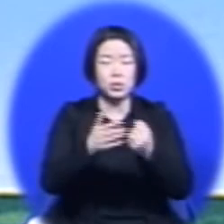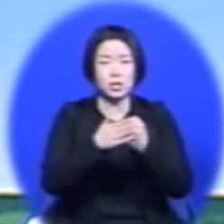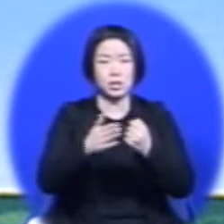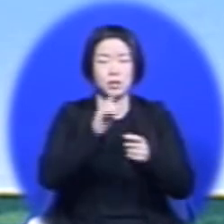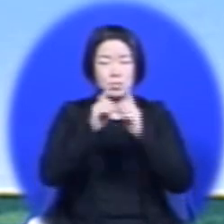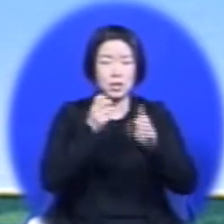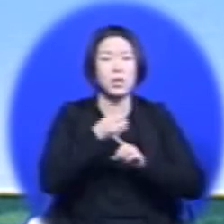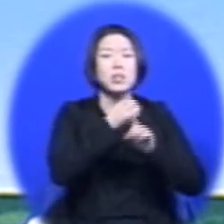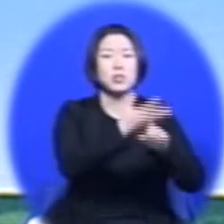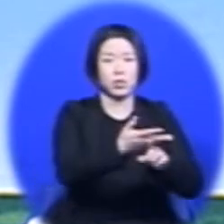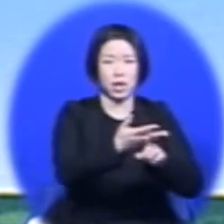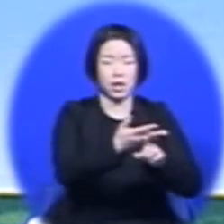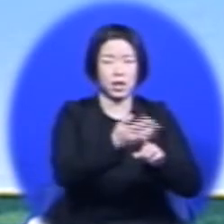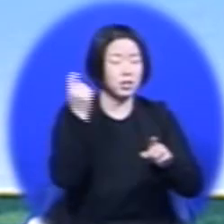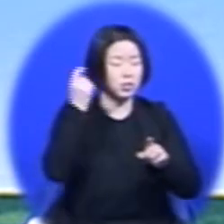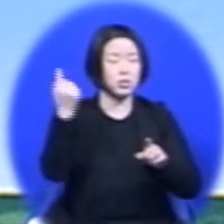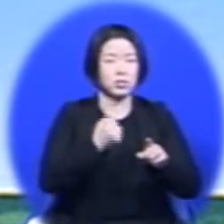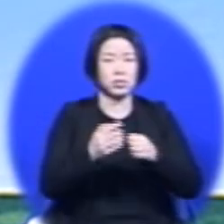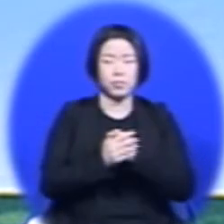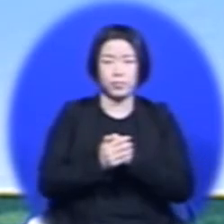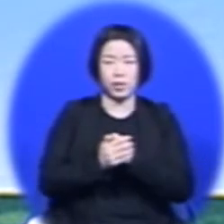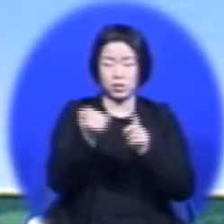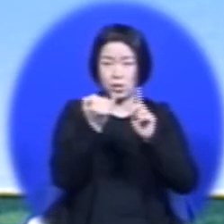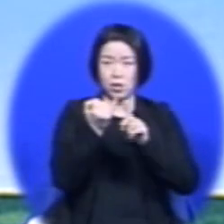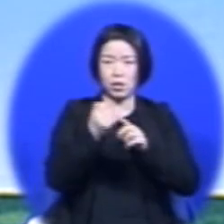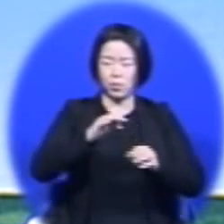그랬어. 진 다니엘이 깜짝 놀랐어.